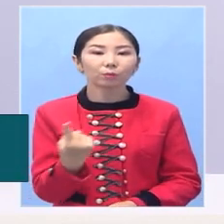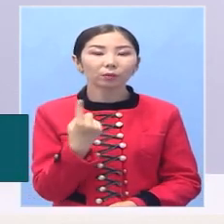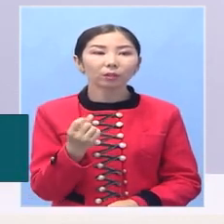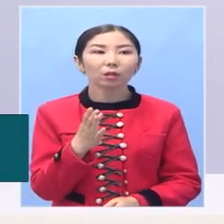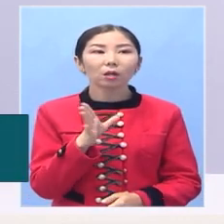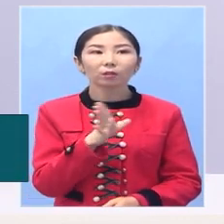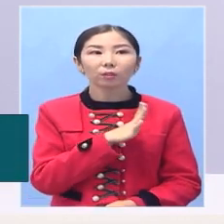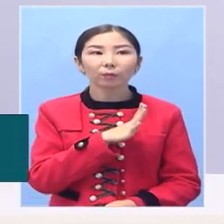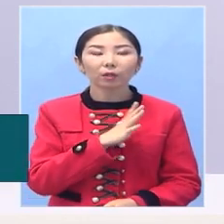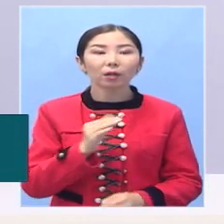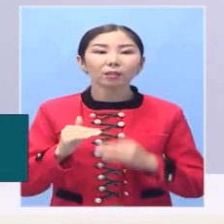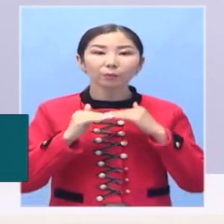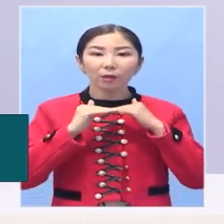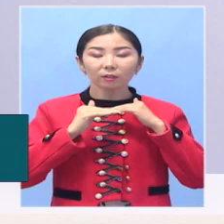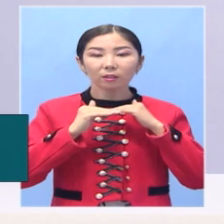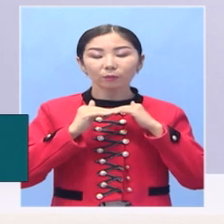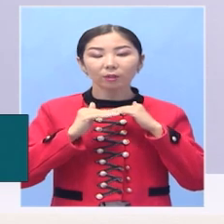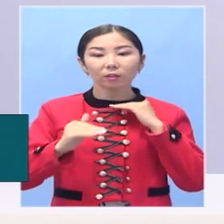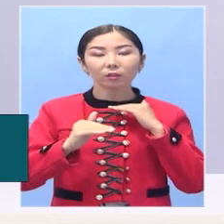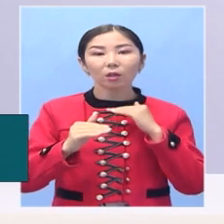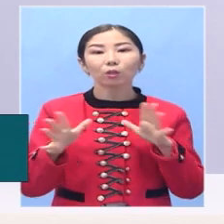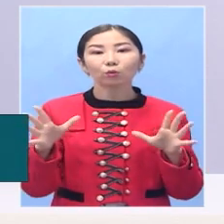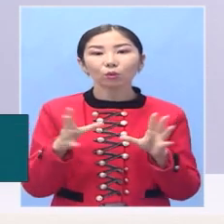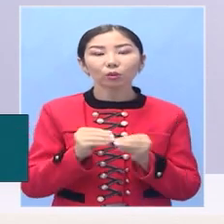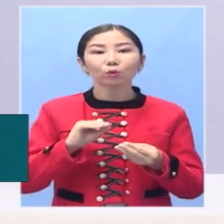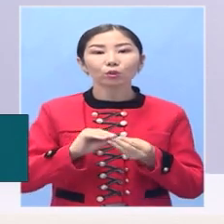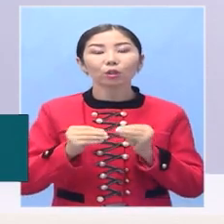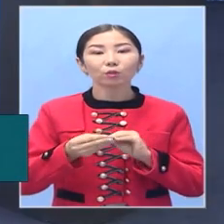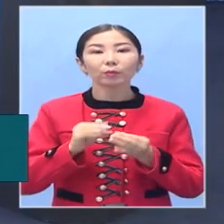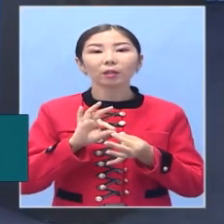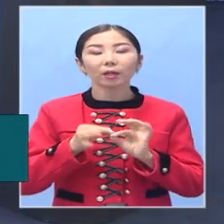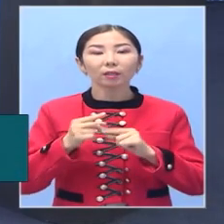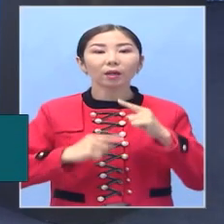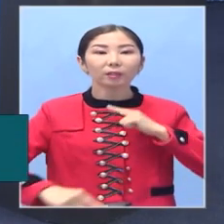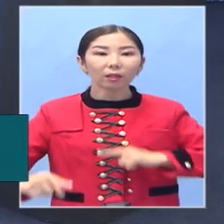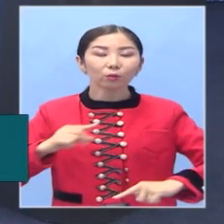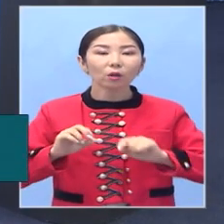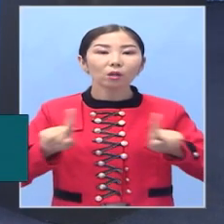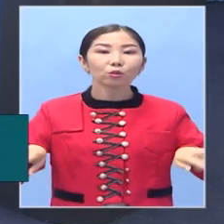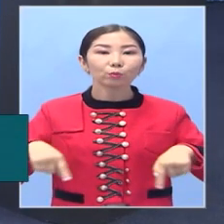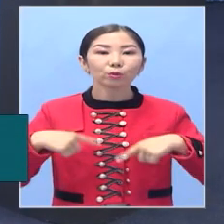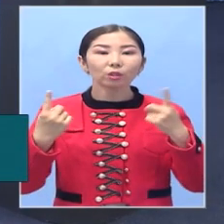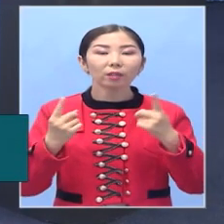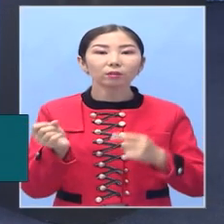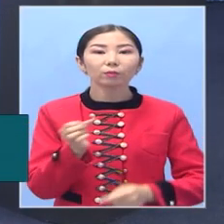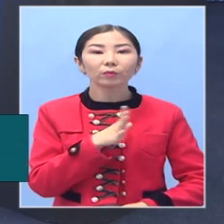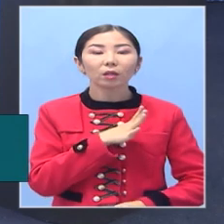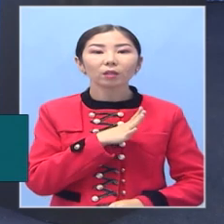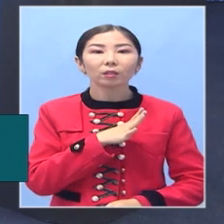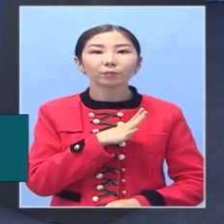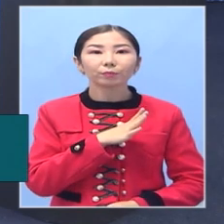шығып, асфальттың жаңағы или толық күрделі жөндеу, или жаңағы қайта құру жұмыстары болатын болса, жаңағы